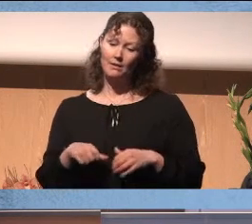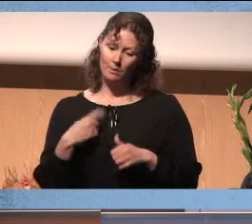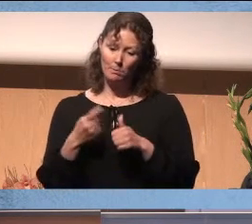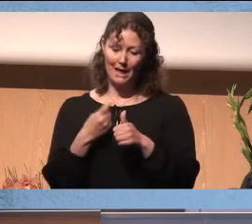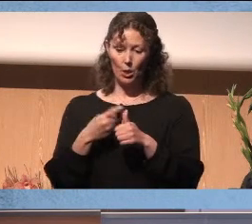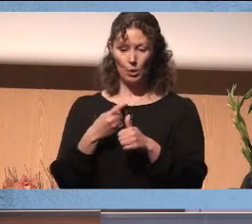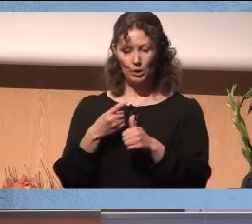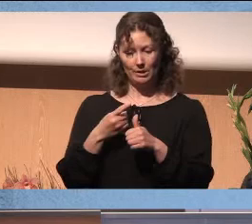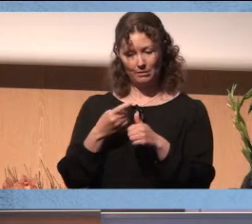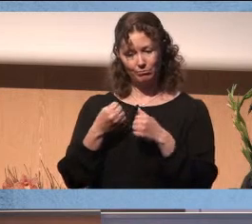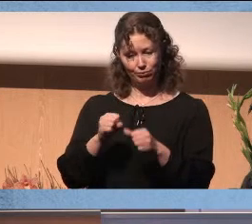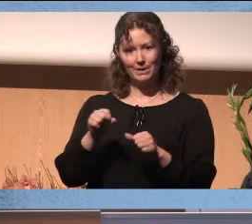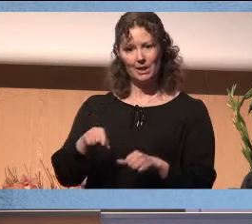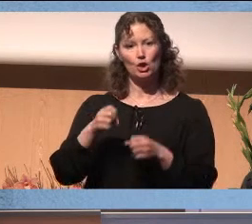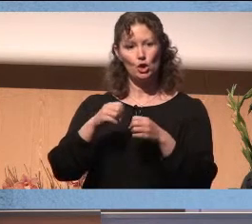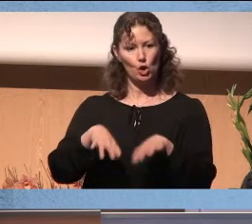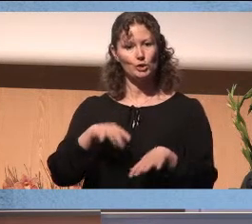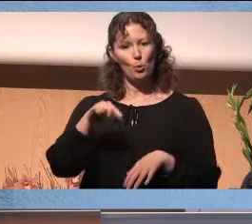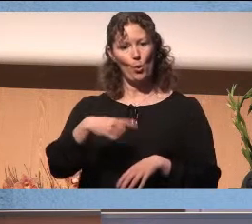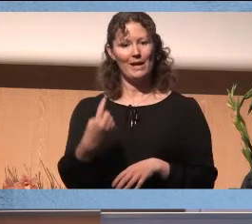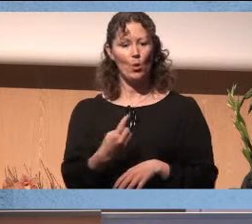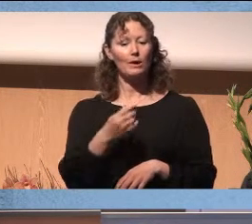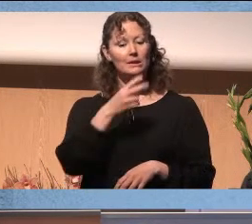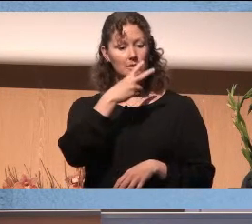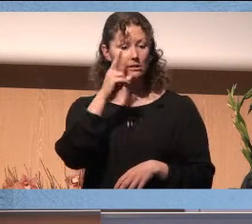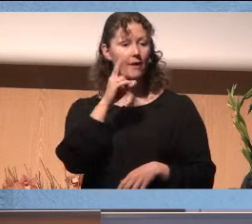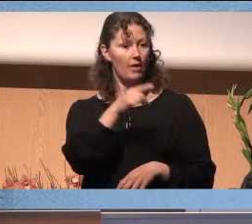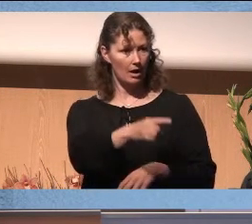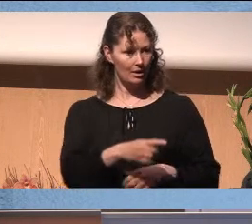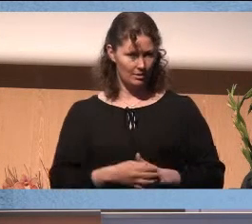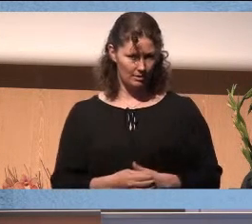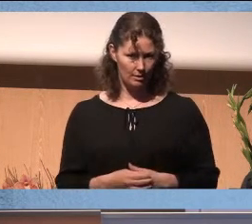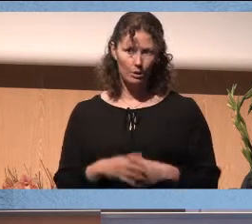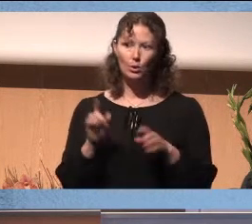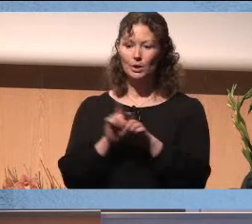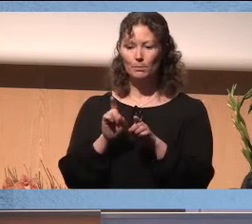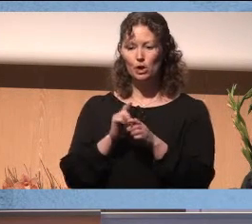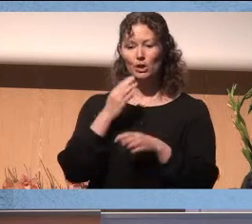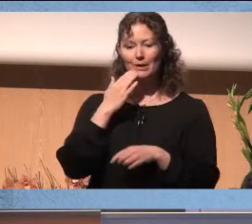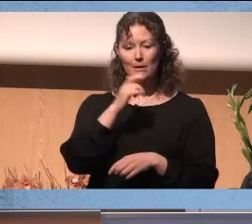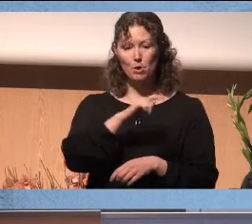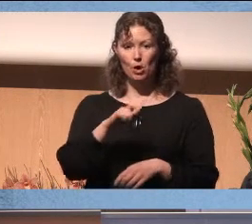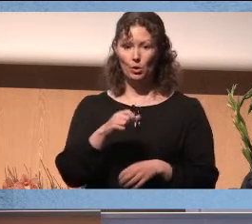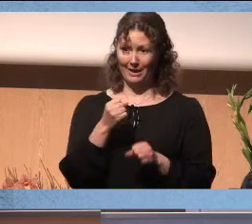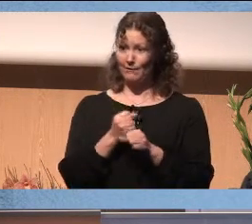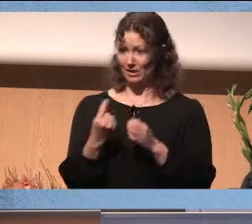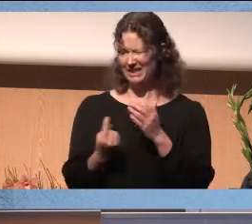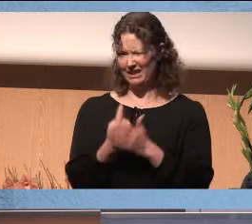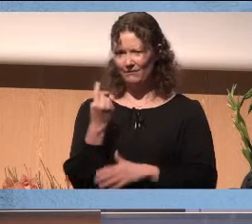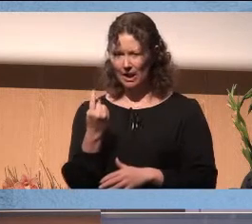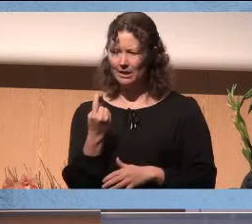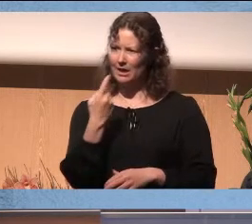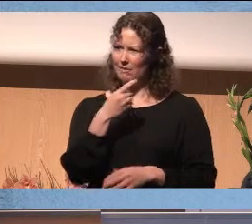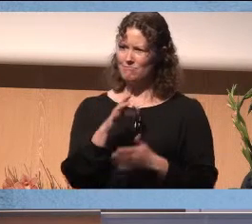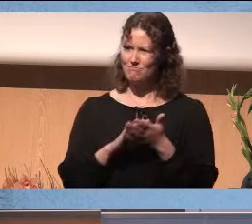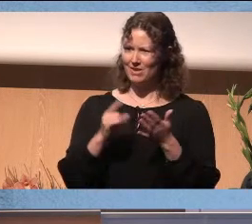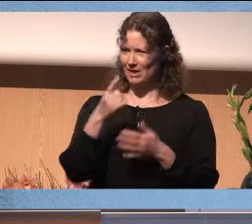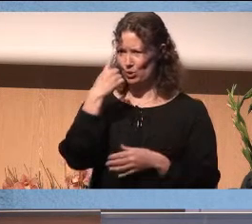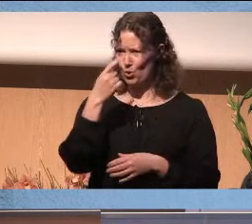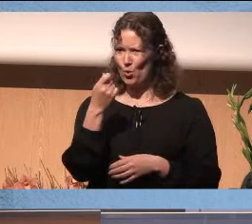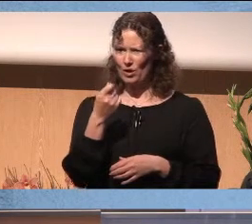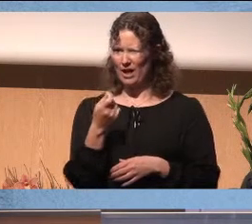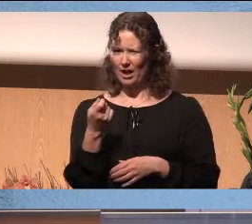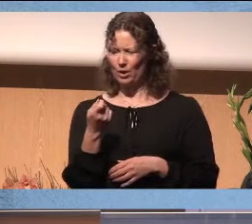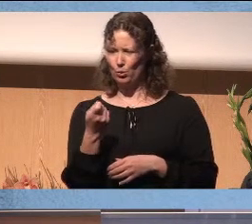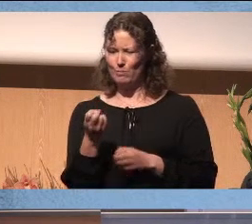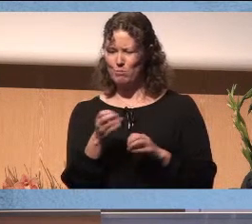løsningen allerede i år i Stavanger. Og det betyr at innbyggerne, og det faktisk litt tilfeldig, dere tror kanskje det har noe med et par ting å